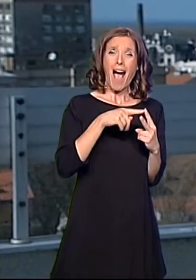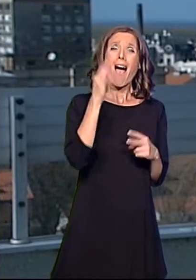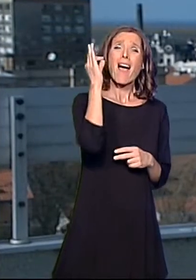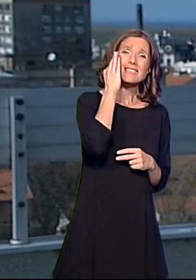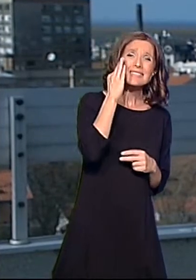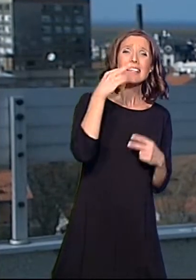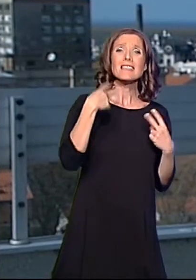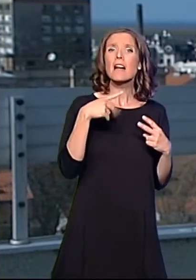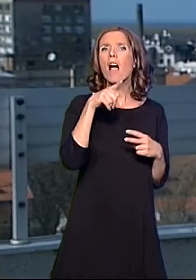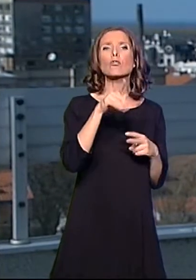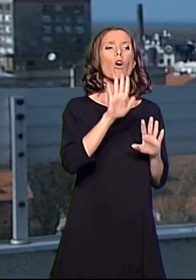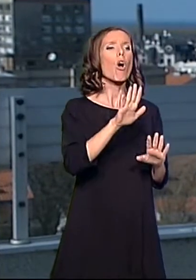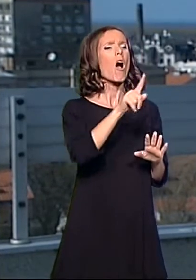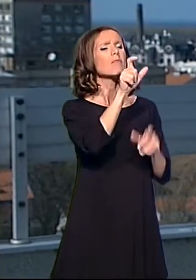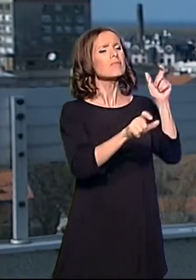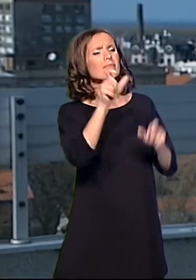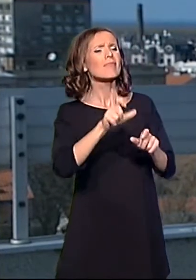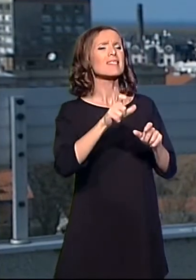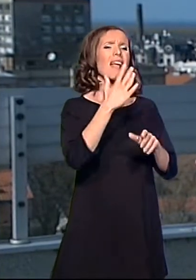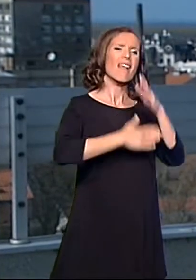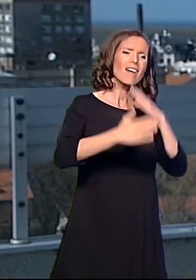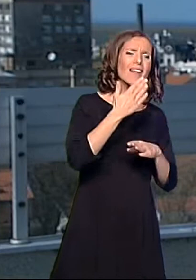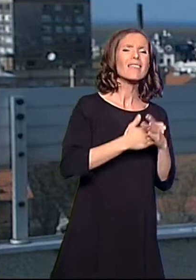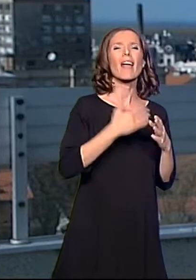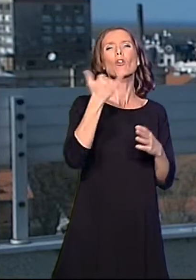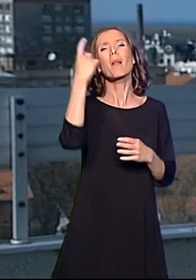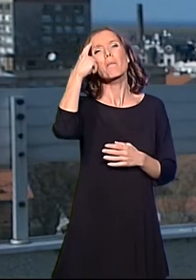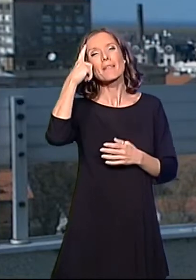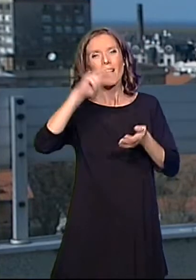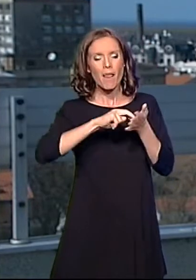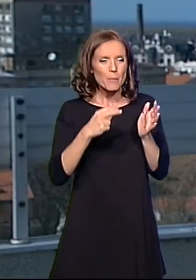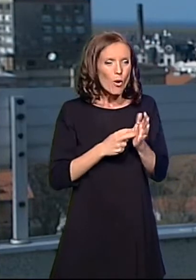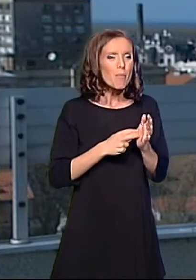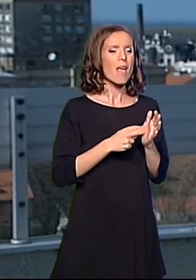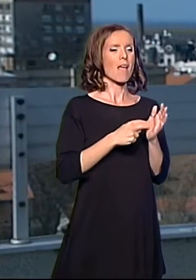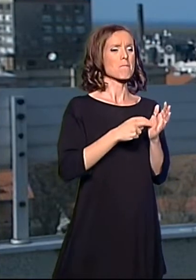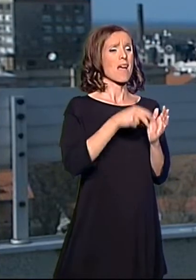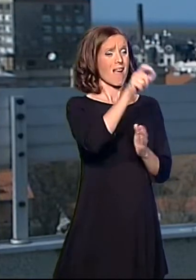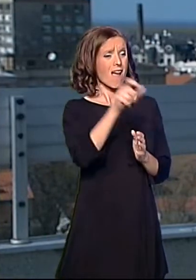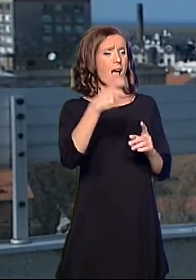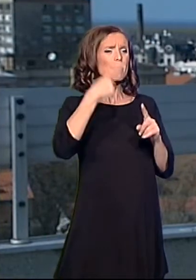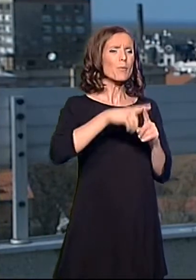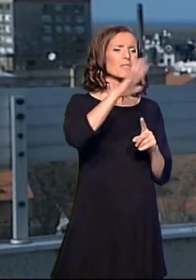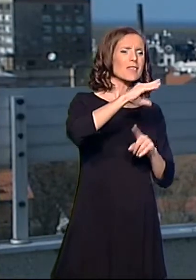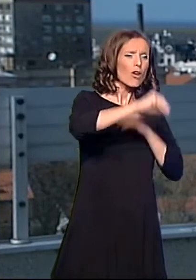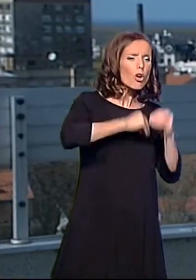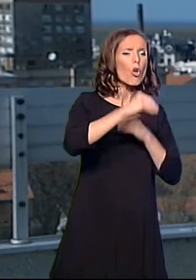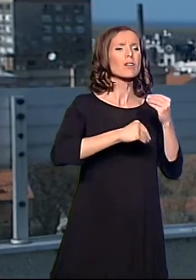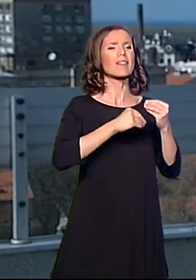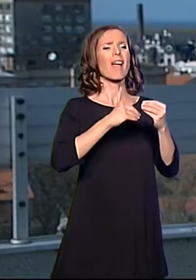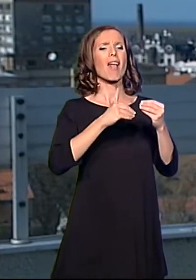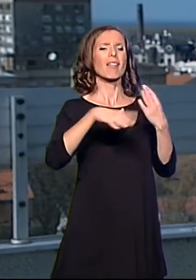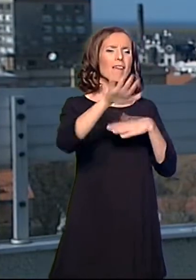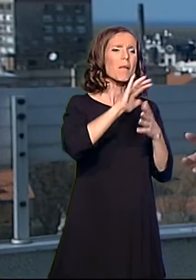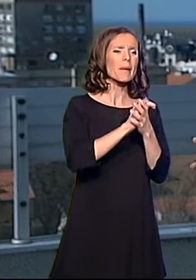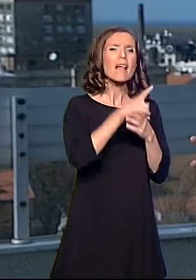ljudi sa invaliditetom i onima koji imaju mentalne probleme. Njih samih, njihovih roditelja, prve okoline